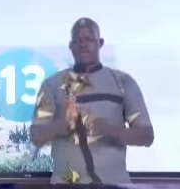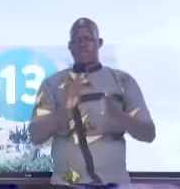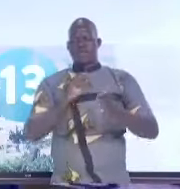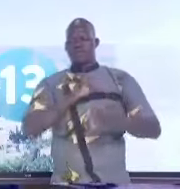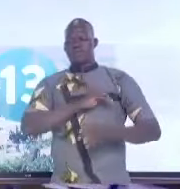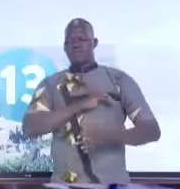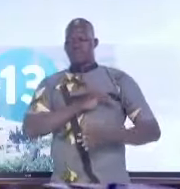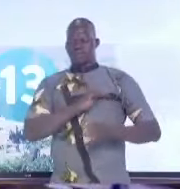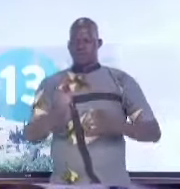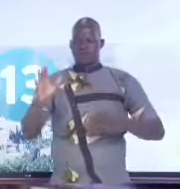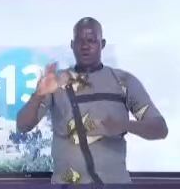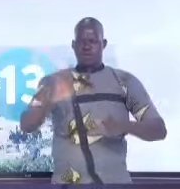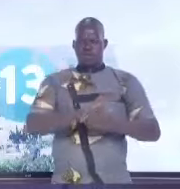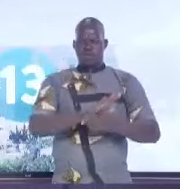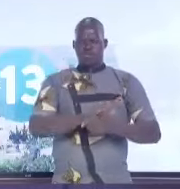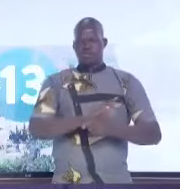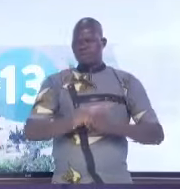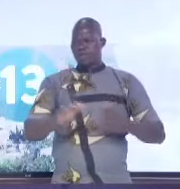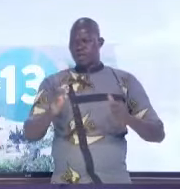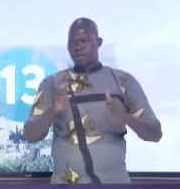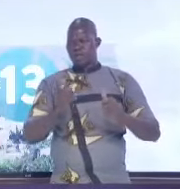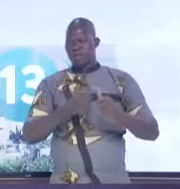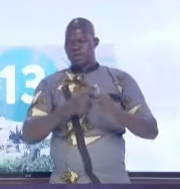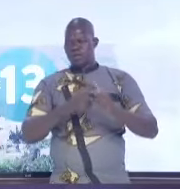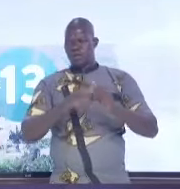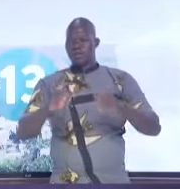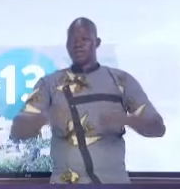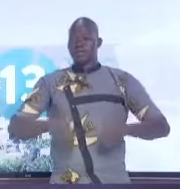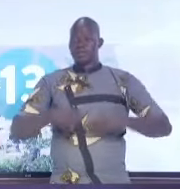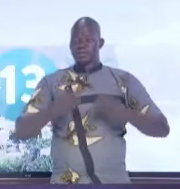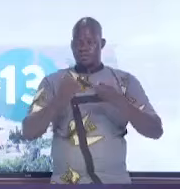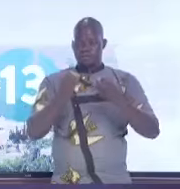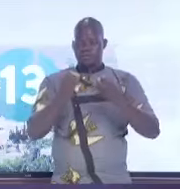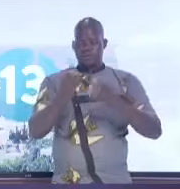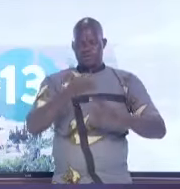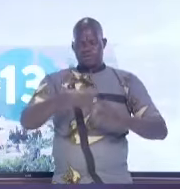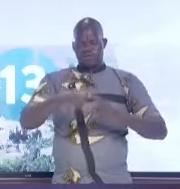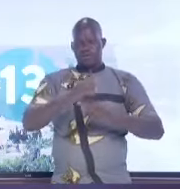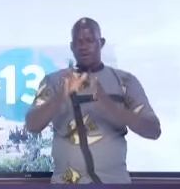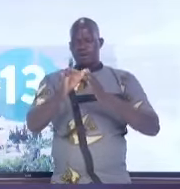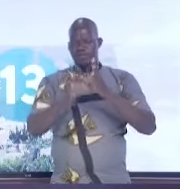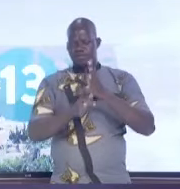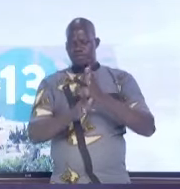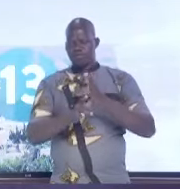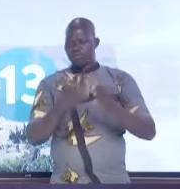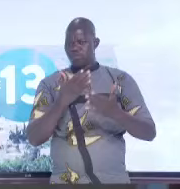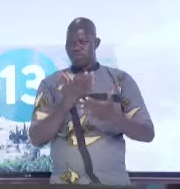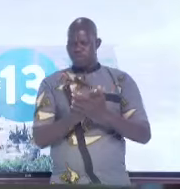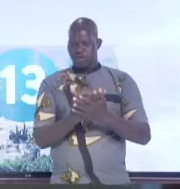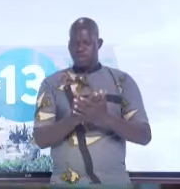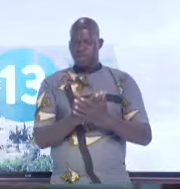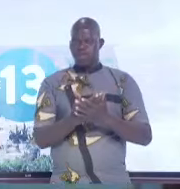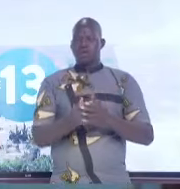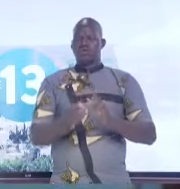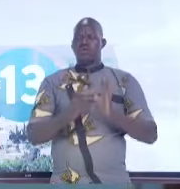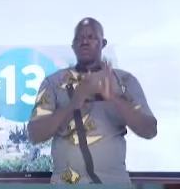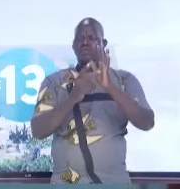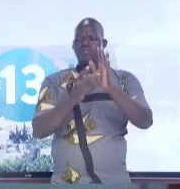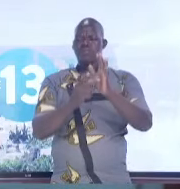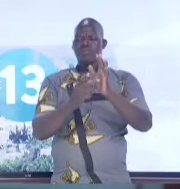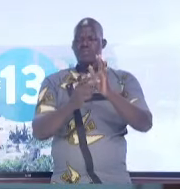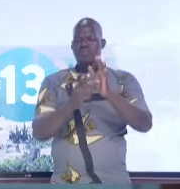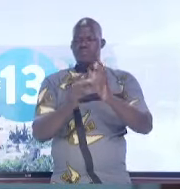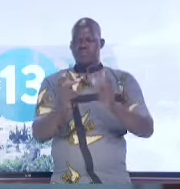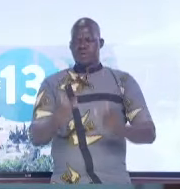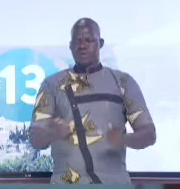dont l'accomplissement est tributaire de l'existence d'environnements législatifs favorables. Et le présent cadre sert